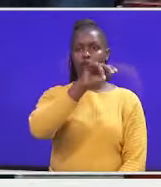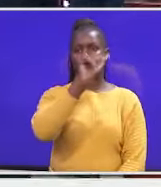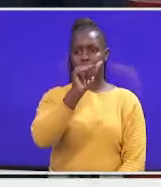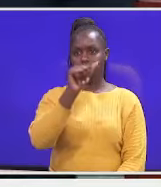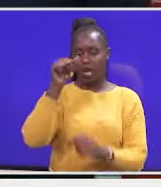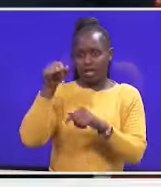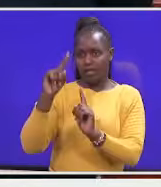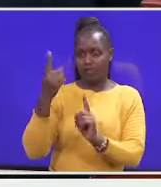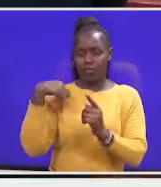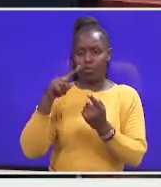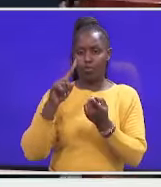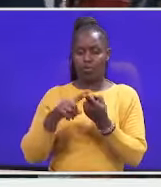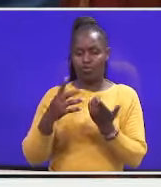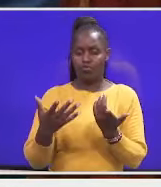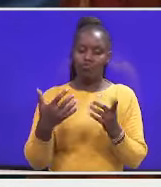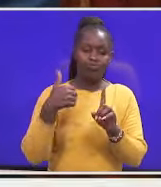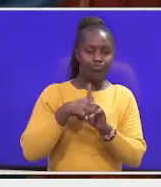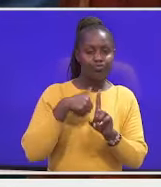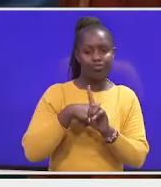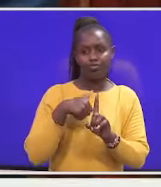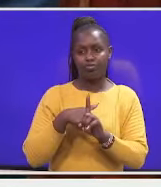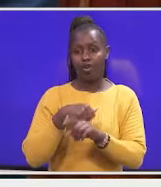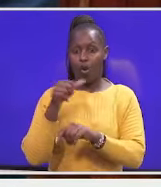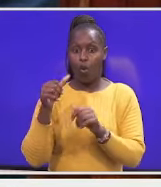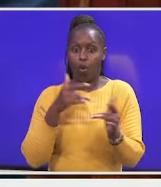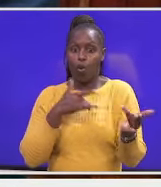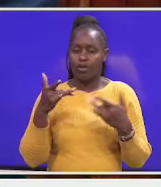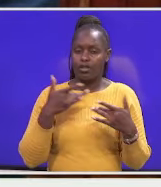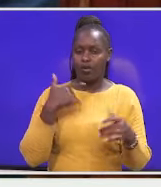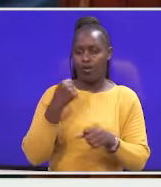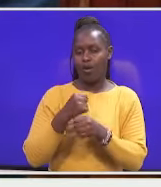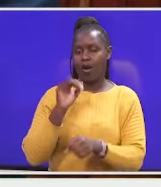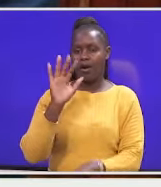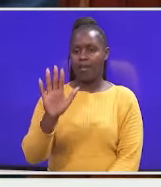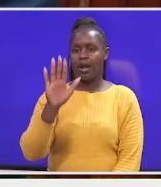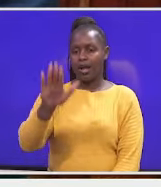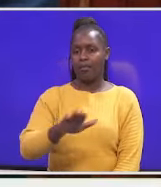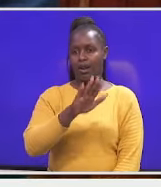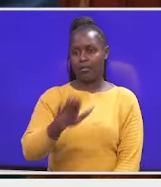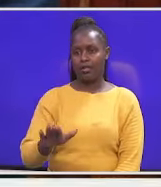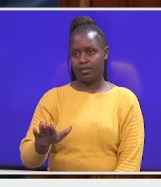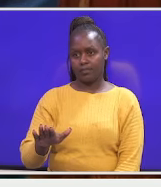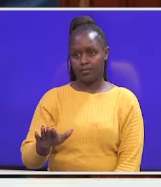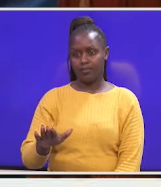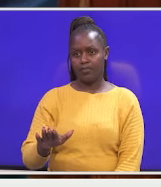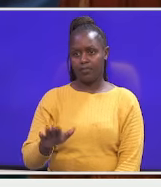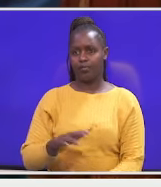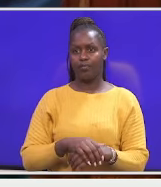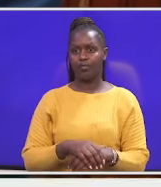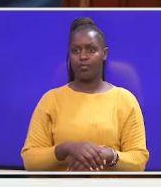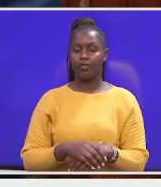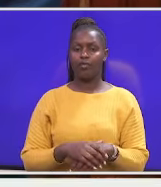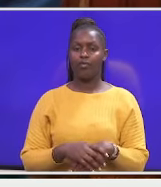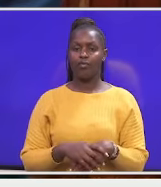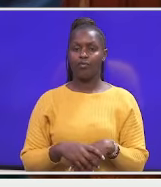ya kamati ya pamoja ya usalama bungeni. With the truth, the whole truth and nothing but the truth. So